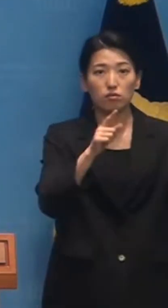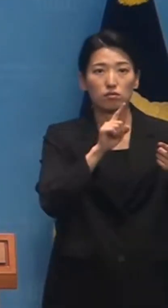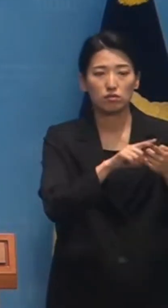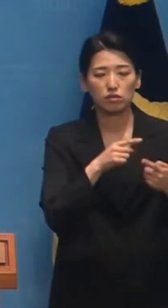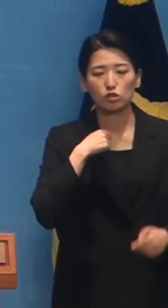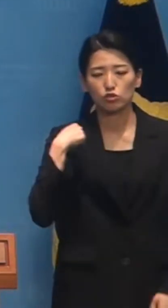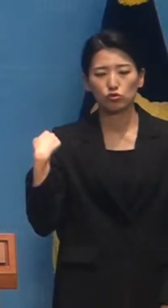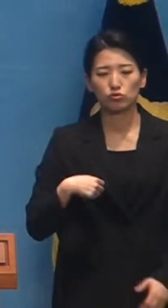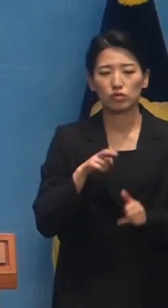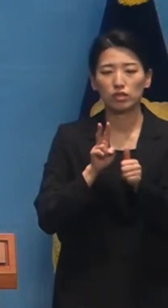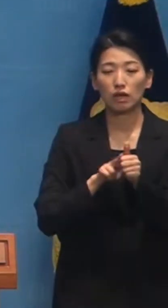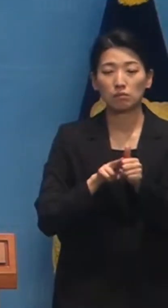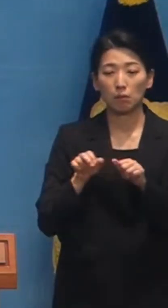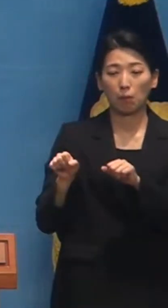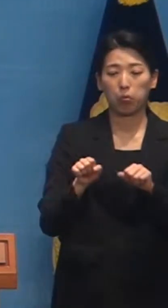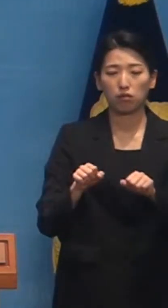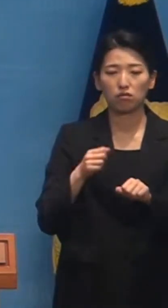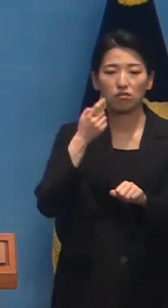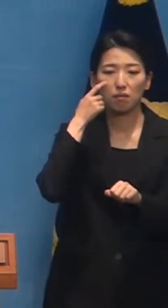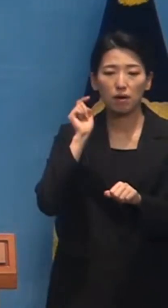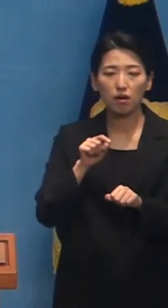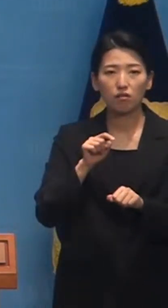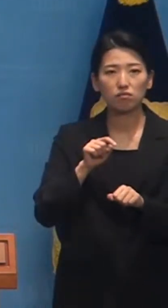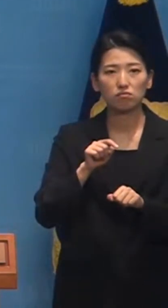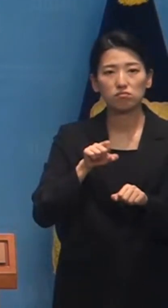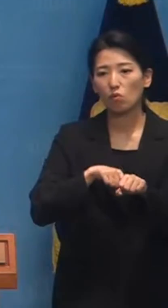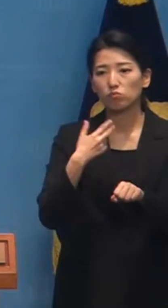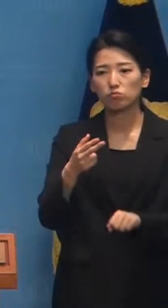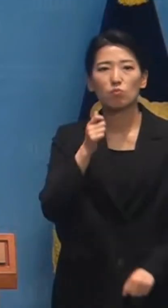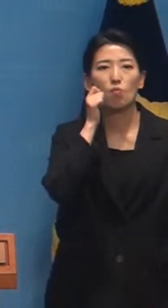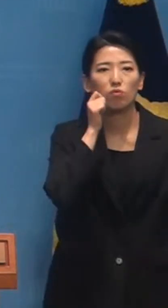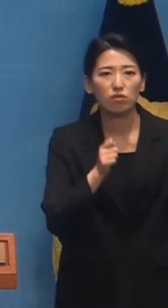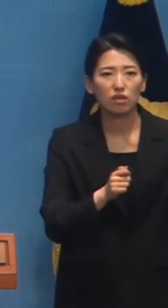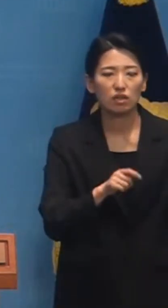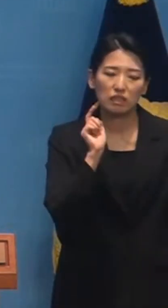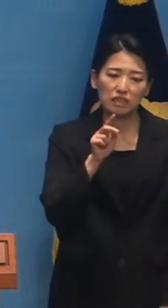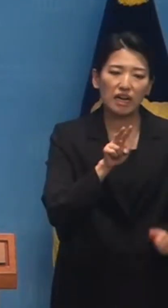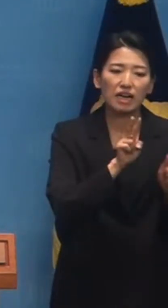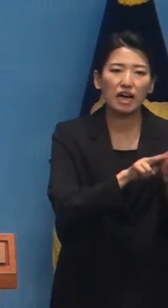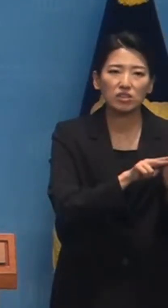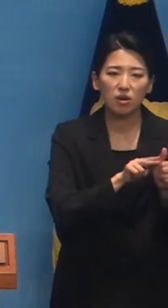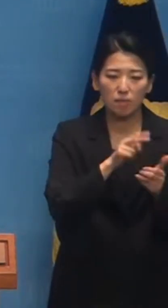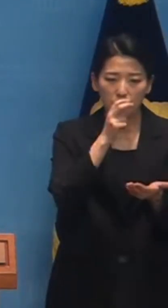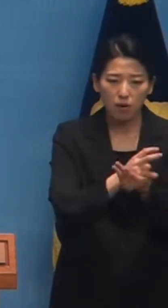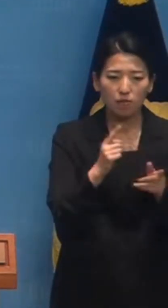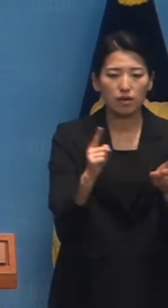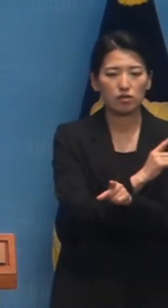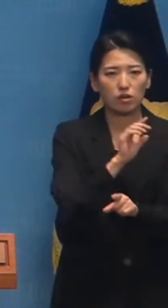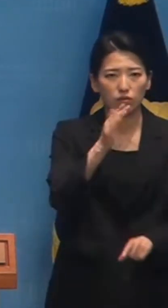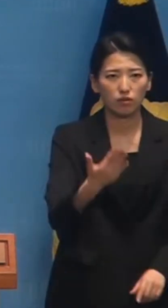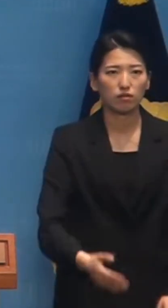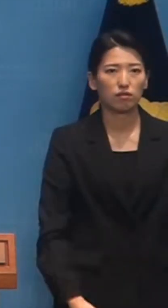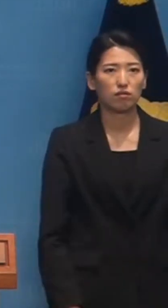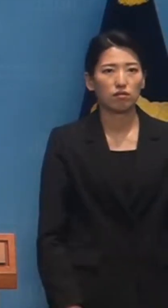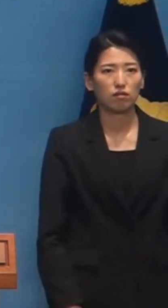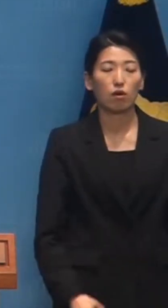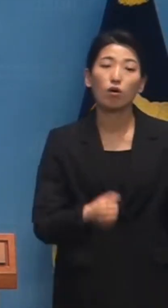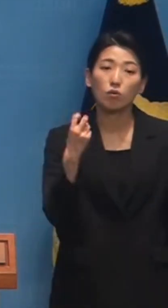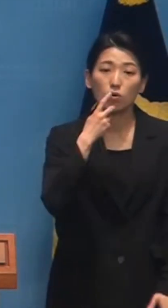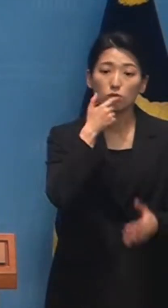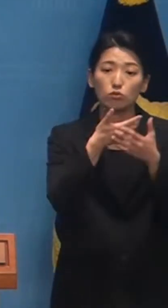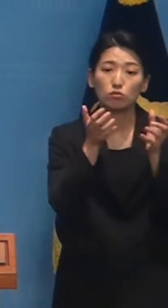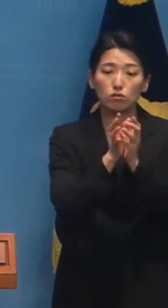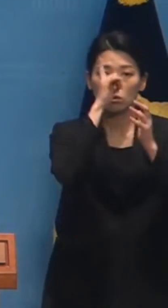중국 간첩 할배쳐도 처벌 못해 72년 해묵은 간첩법 개정해야, 그리고 4월 17일자 민주당이 집권하면 생기는